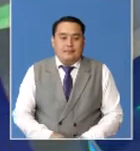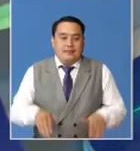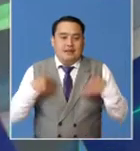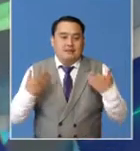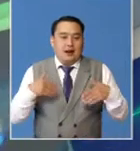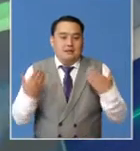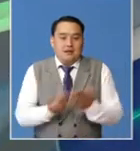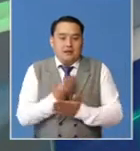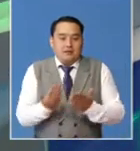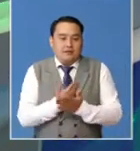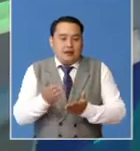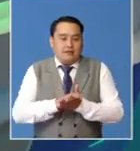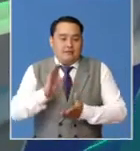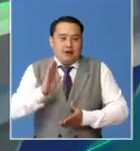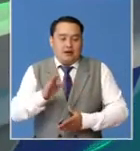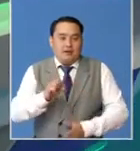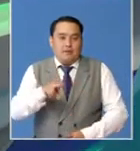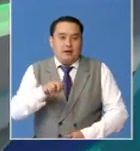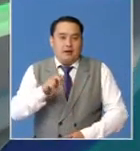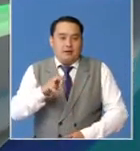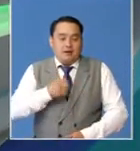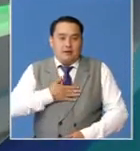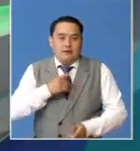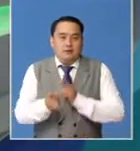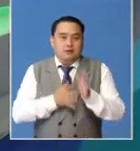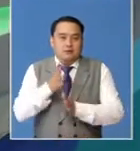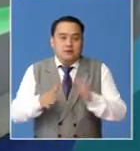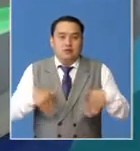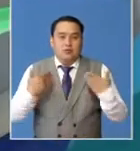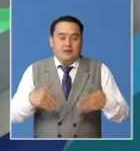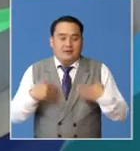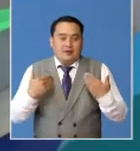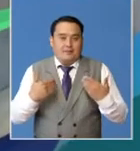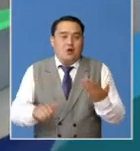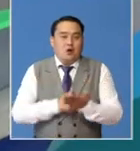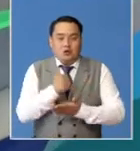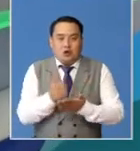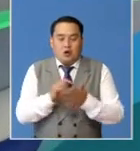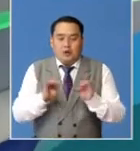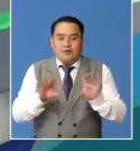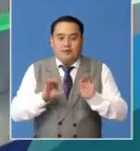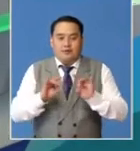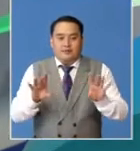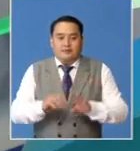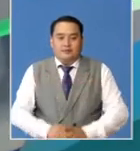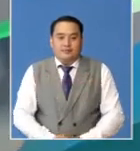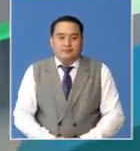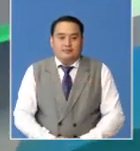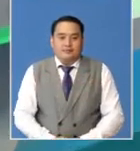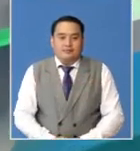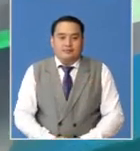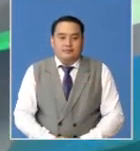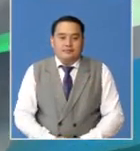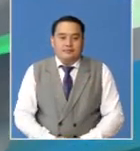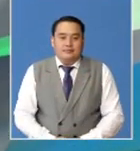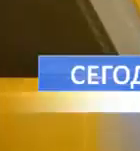Здравствуйте, на телеканале ЖТСУ новости. С вами Пана Анитова и сурдоперевод Марата Жумабекова. В начале выпуска коротко о самом главном.